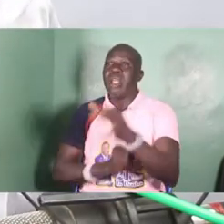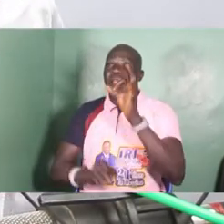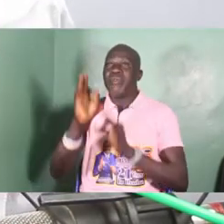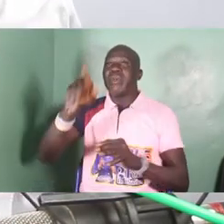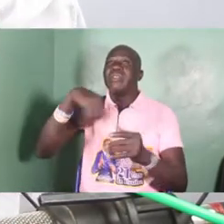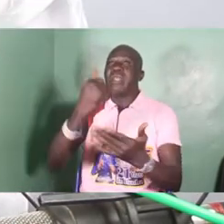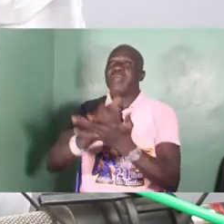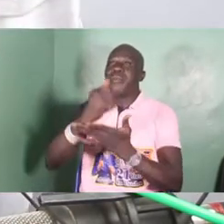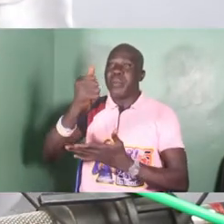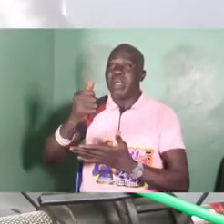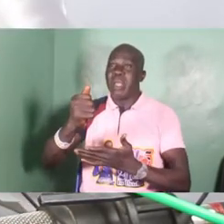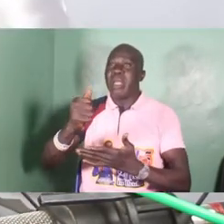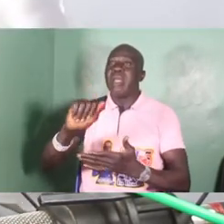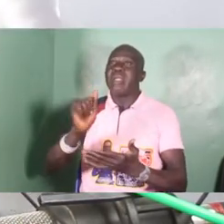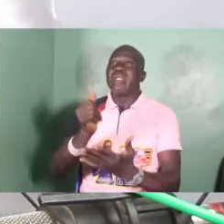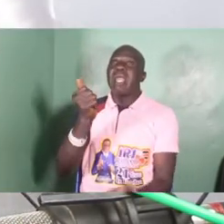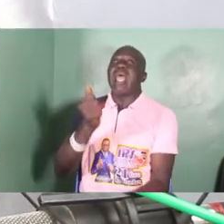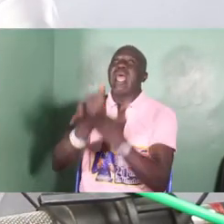This